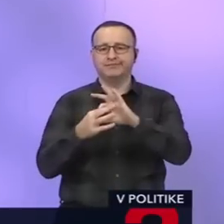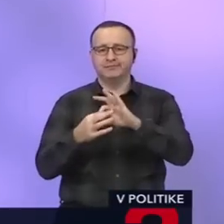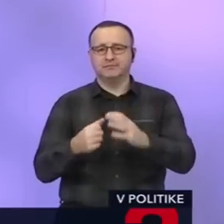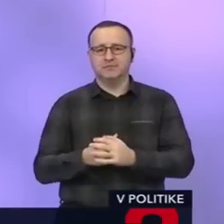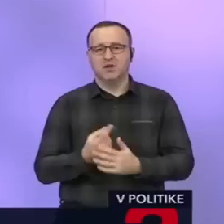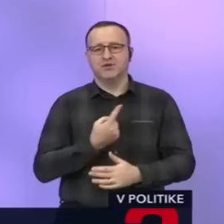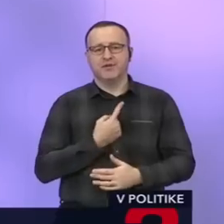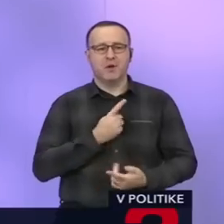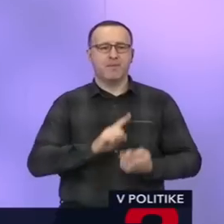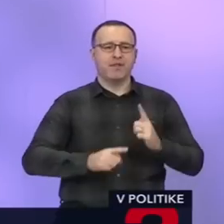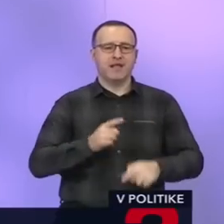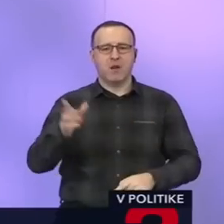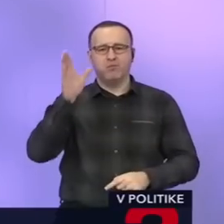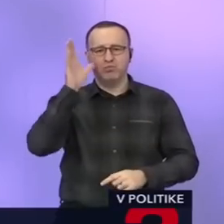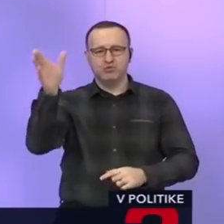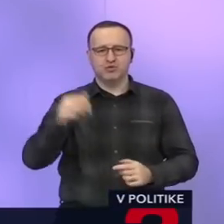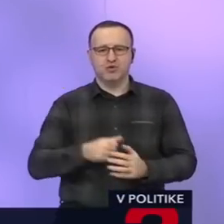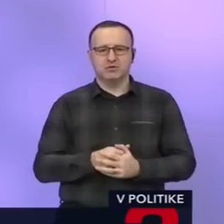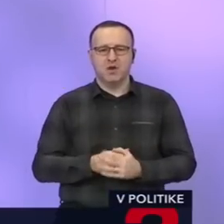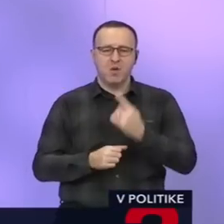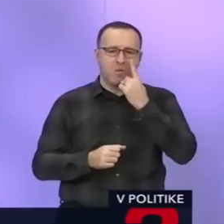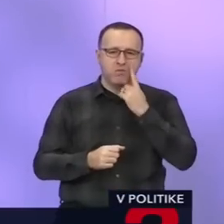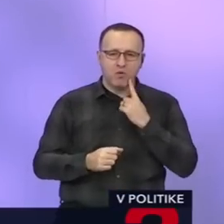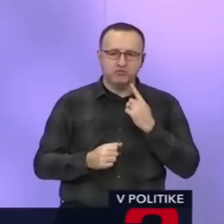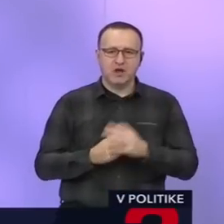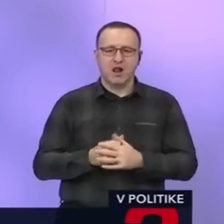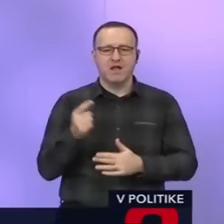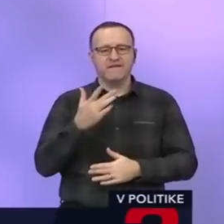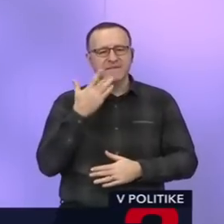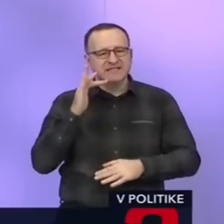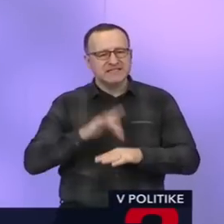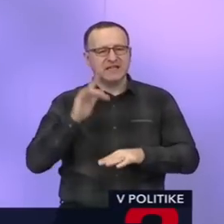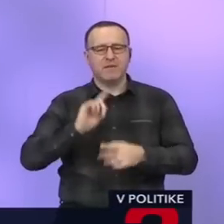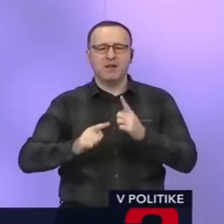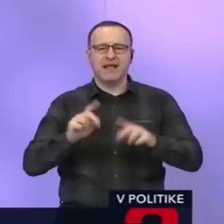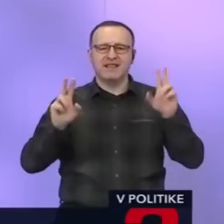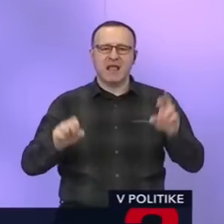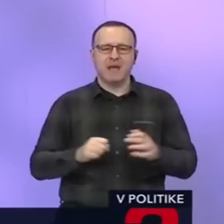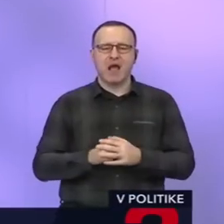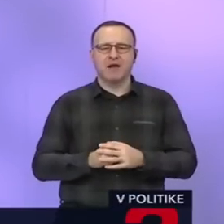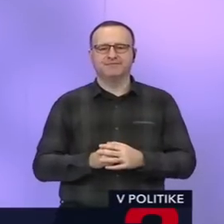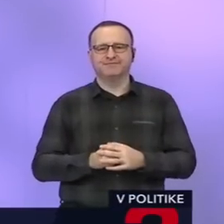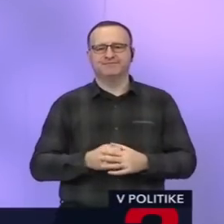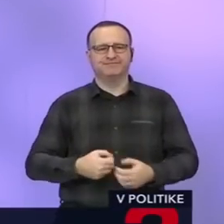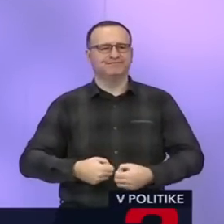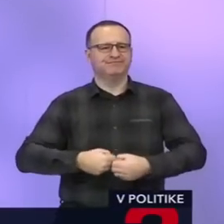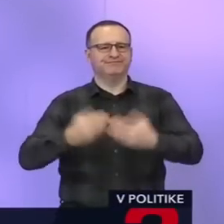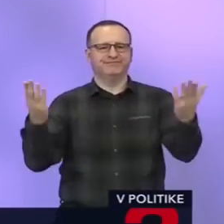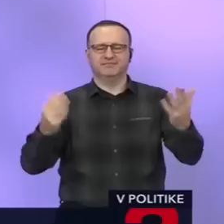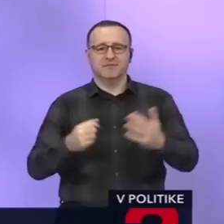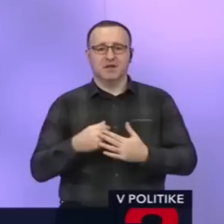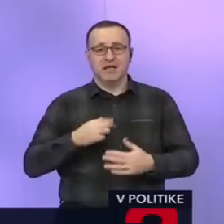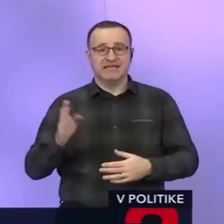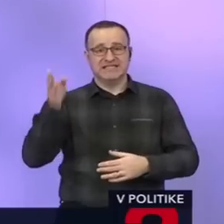nejakou svojou politickou budúcnosťou a bohužiaľ išli s touto veľmi citlivou politickou témou s bubnom na zajace. Ak si zoberieme našich